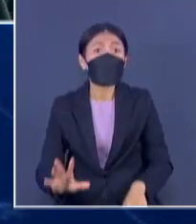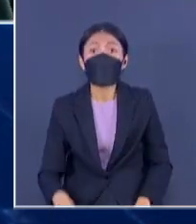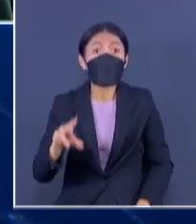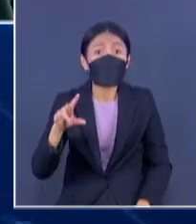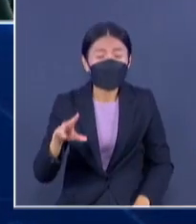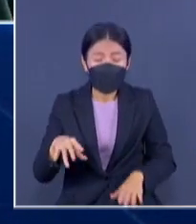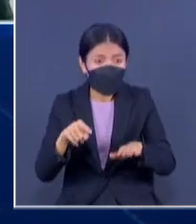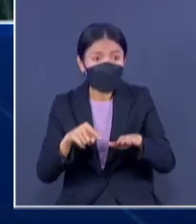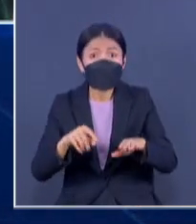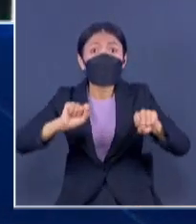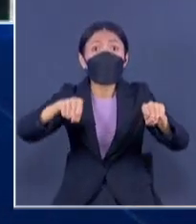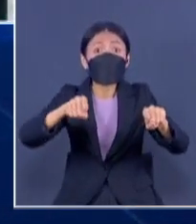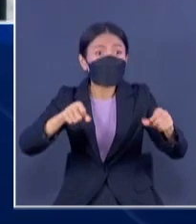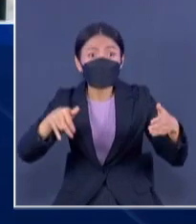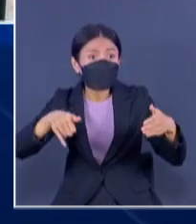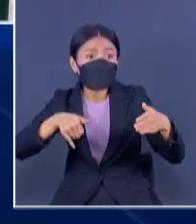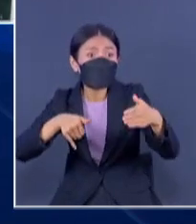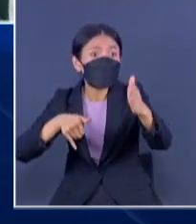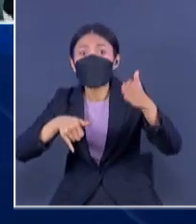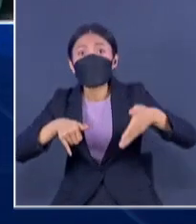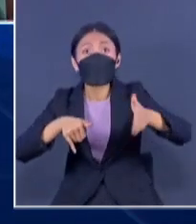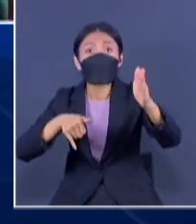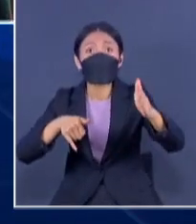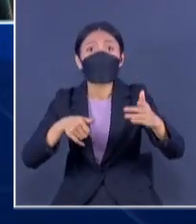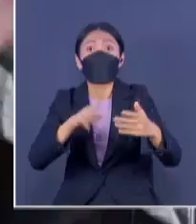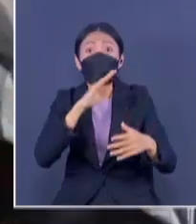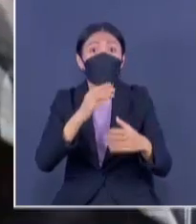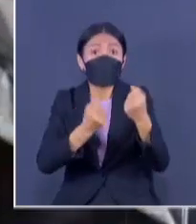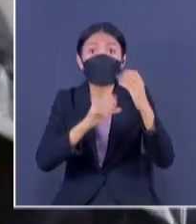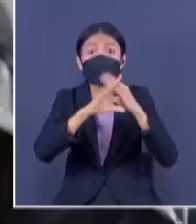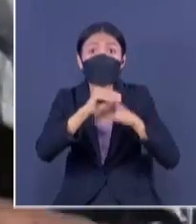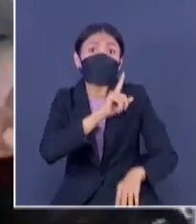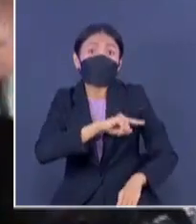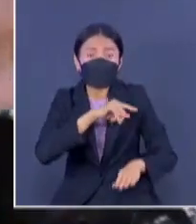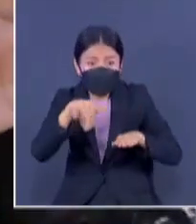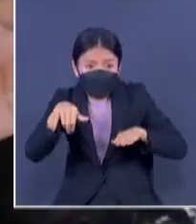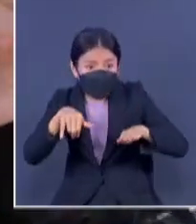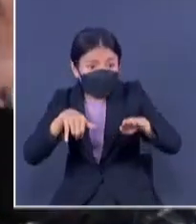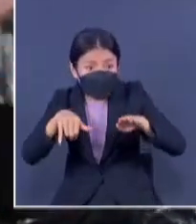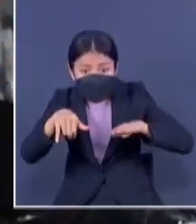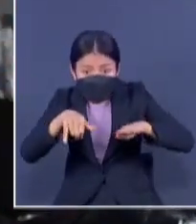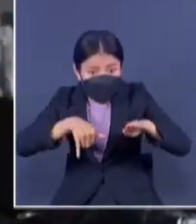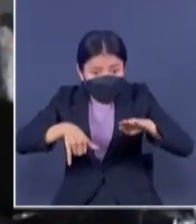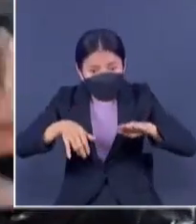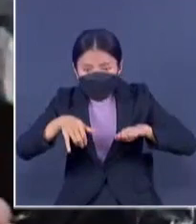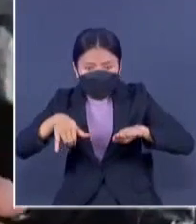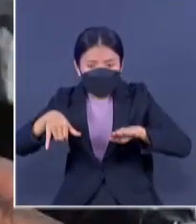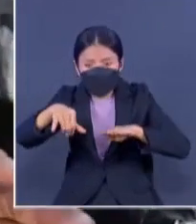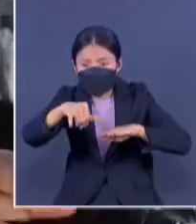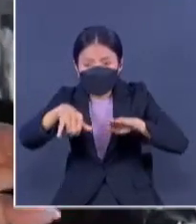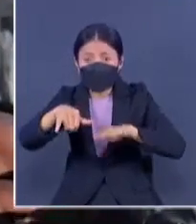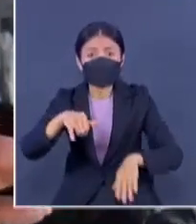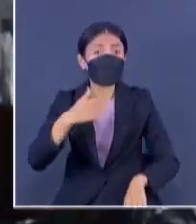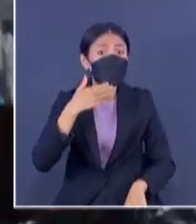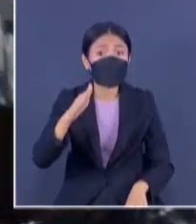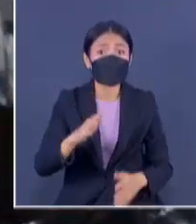กตดูนะไม่เคยเห็นไล่แต่รถสีขาวรถเก่งเนี่ยจะสำคัญเลย พอไปพูดคุยกับเจ้าของนะคะเขาก็บอกว่าเจ้าแต้มเป็นสุนั